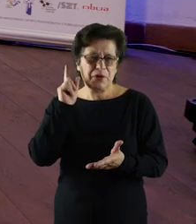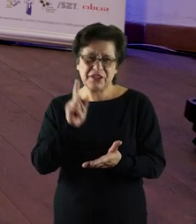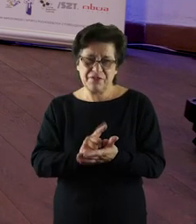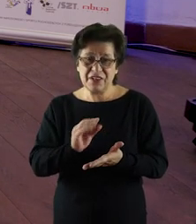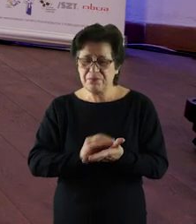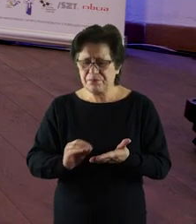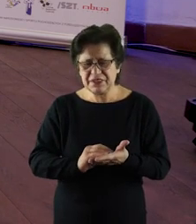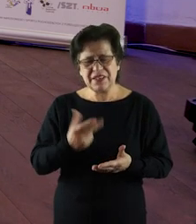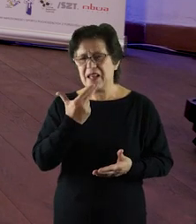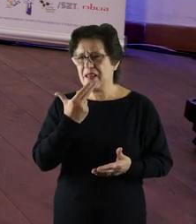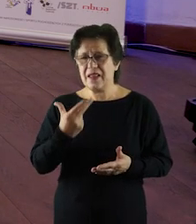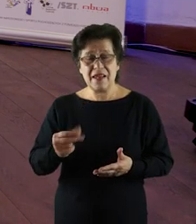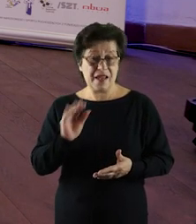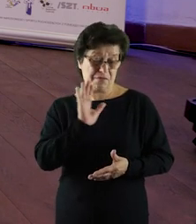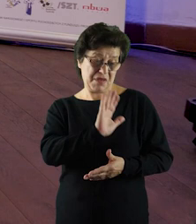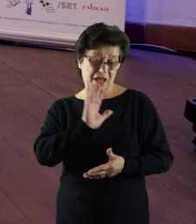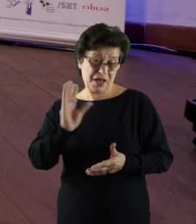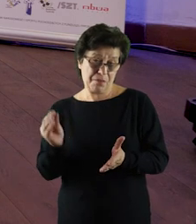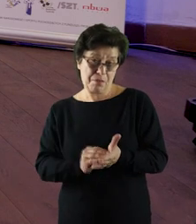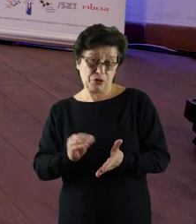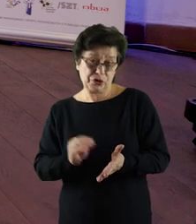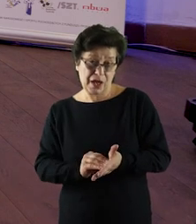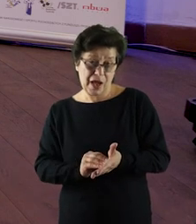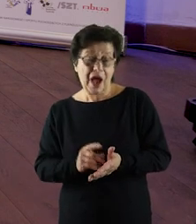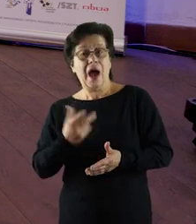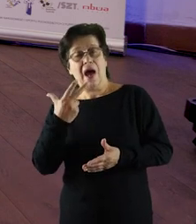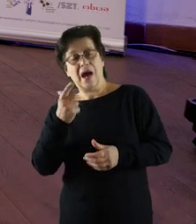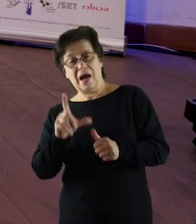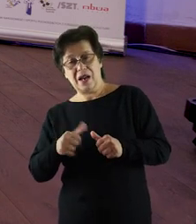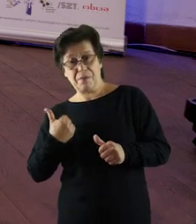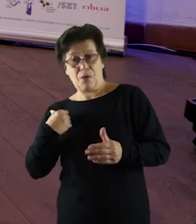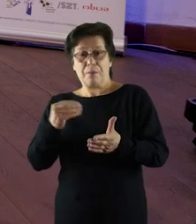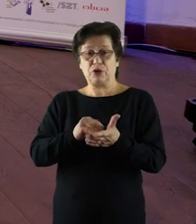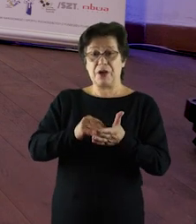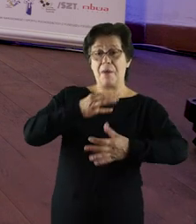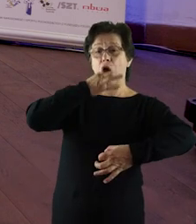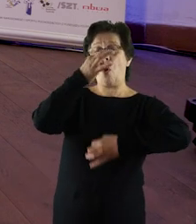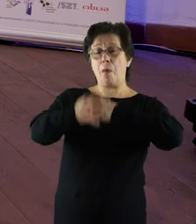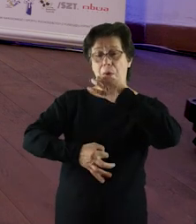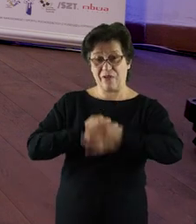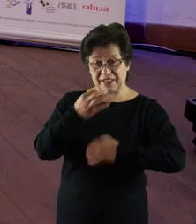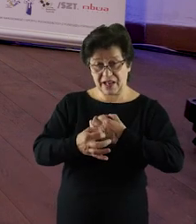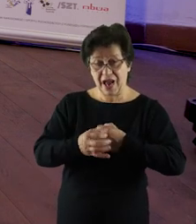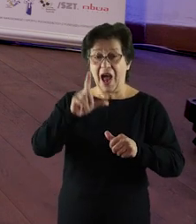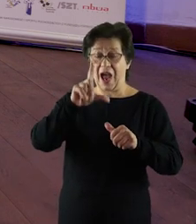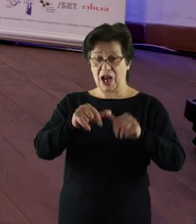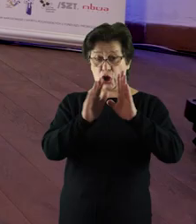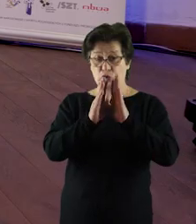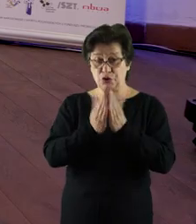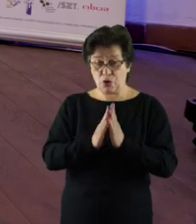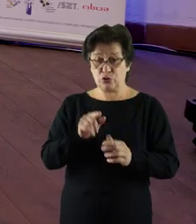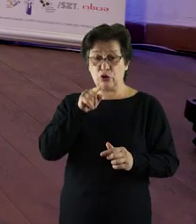takiej potrzeby, ale mieli wielką potrzebę opowiadania. Książka jest opowiadaniem. Pisząc ją,